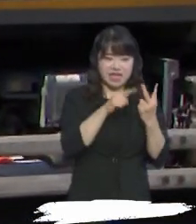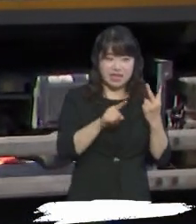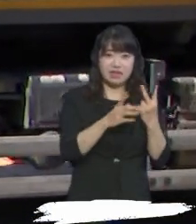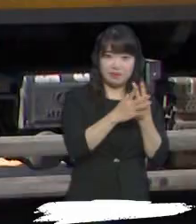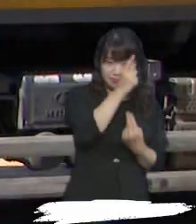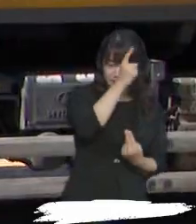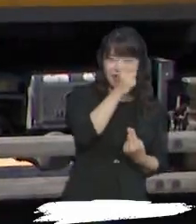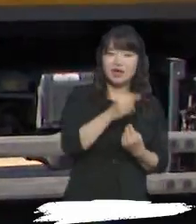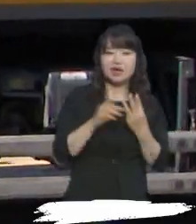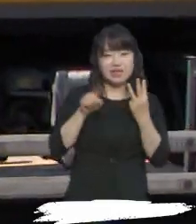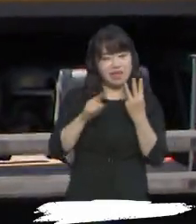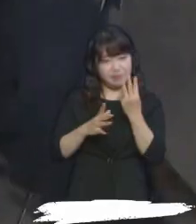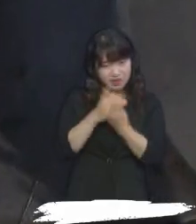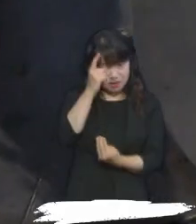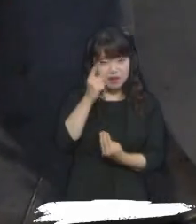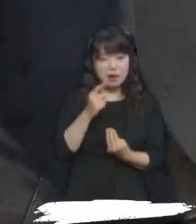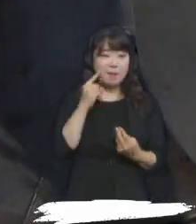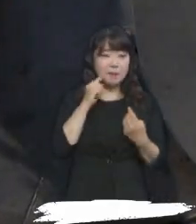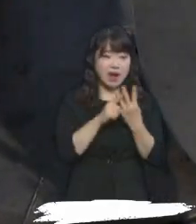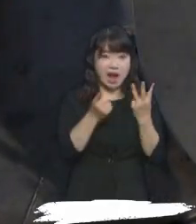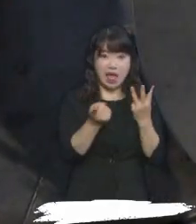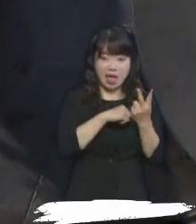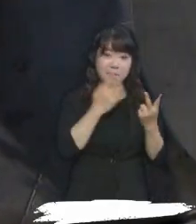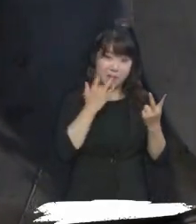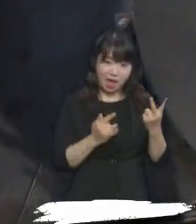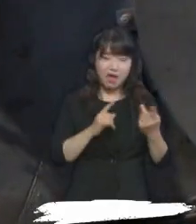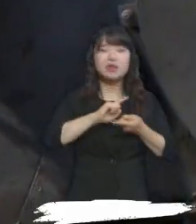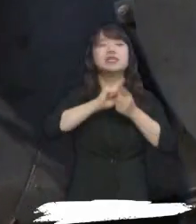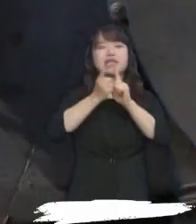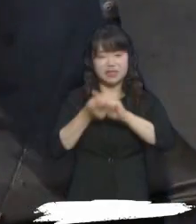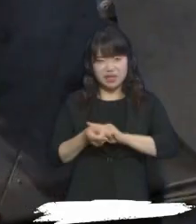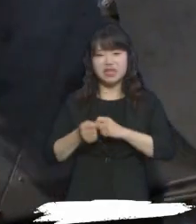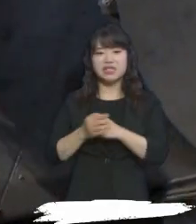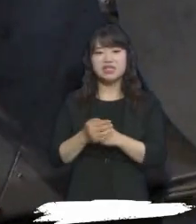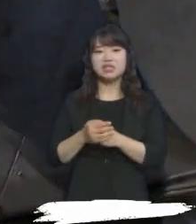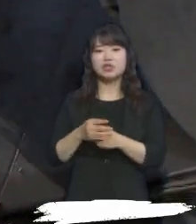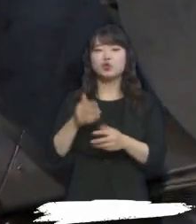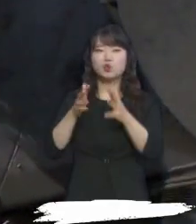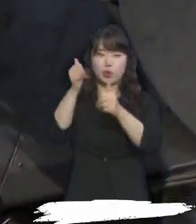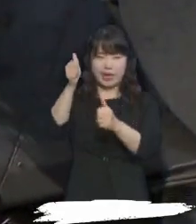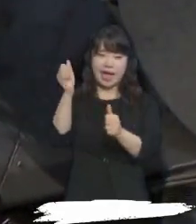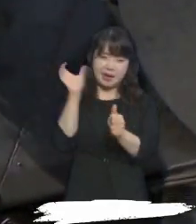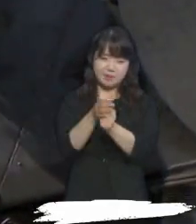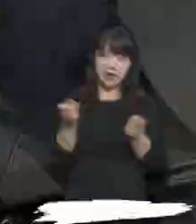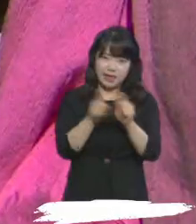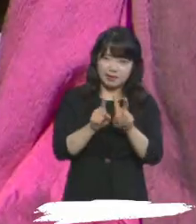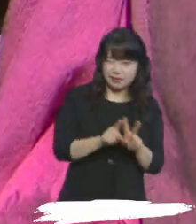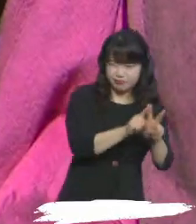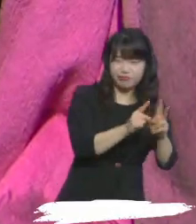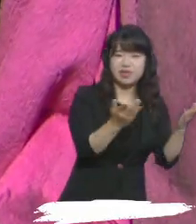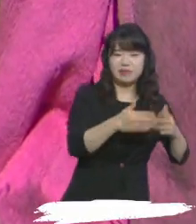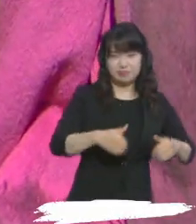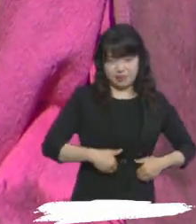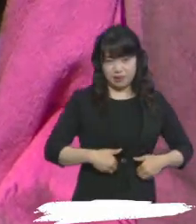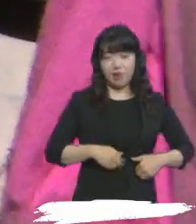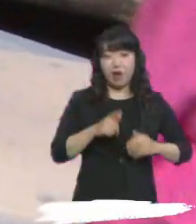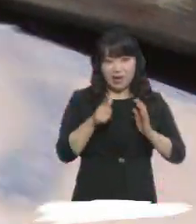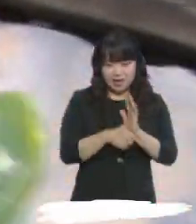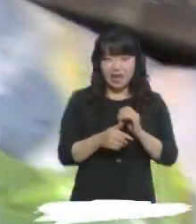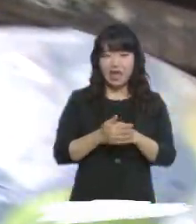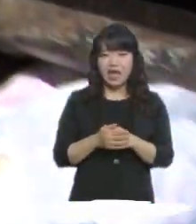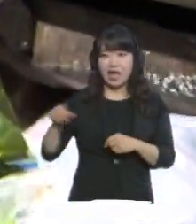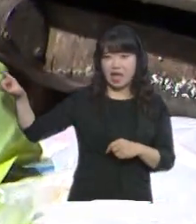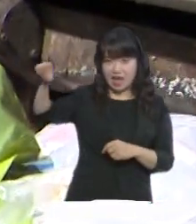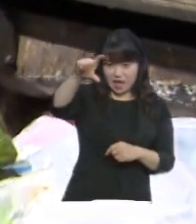1조 노동자 가운데 한 명이 빠질 경우 대체 인력으로 현장 소장이 투입됩니다. 이런 경우 소장은 간접